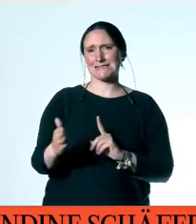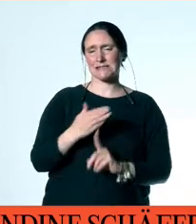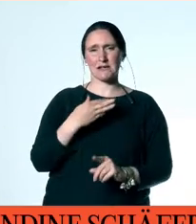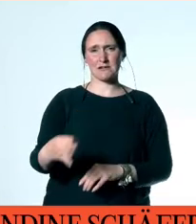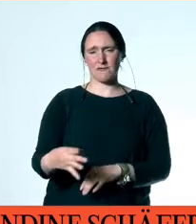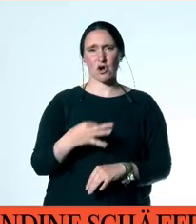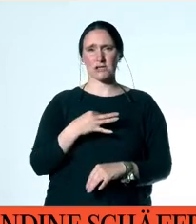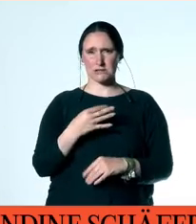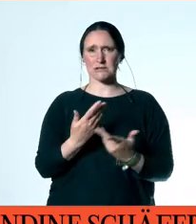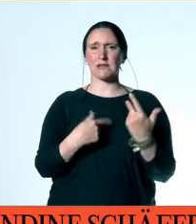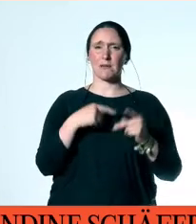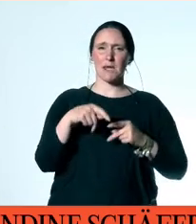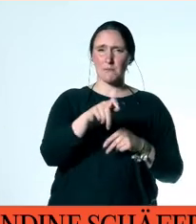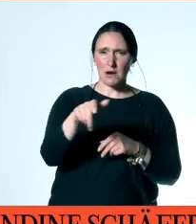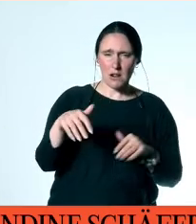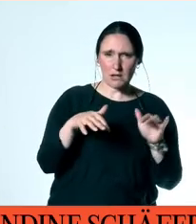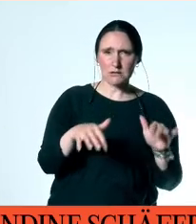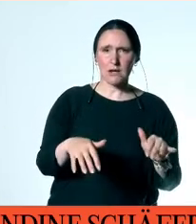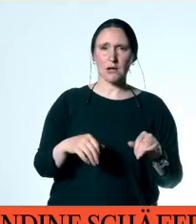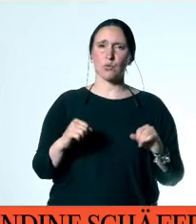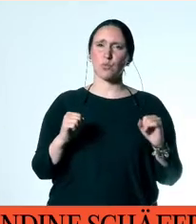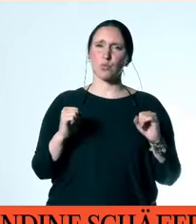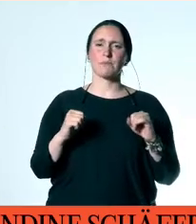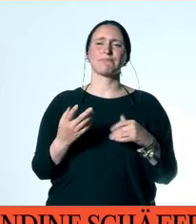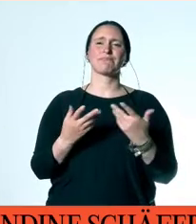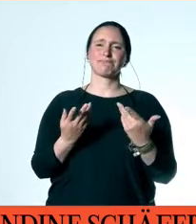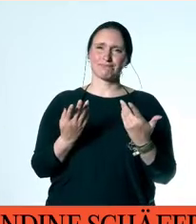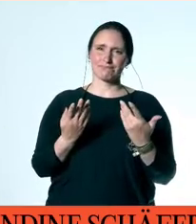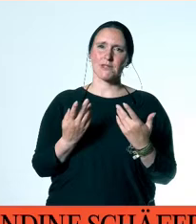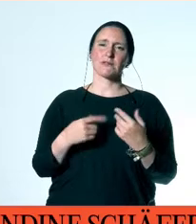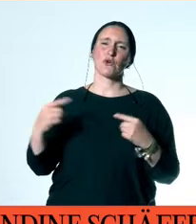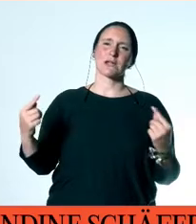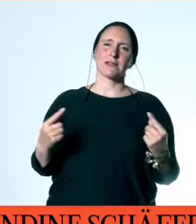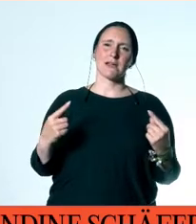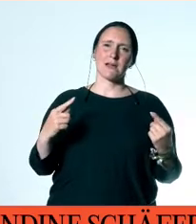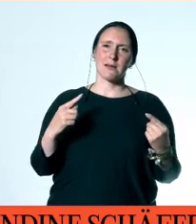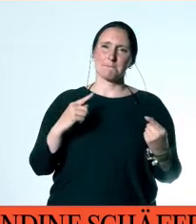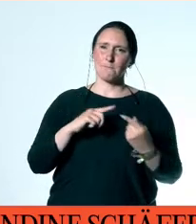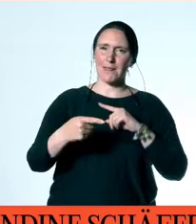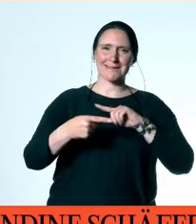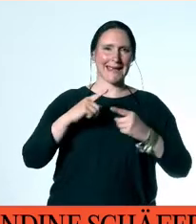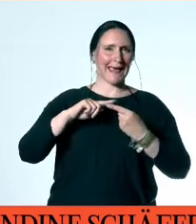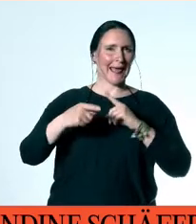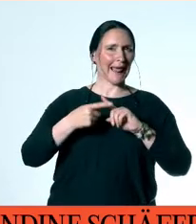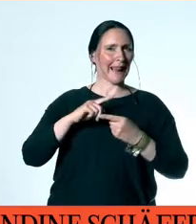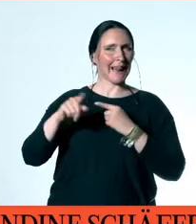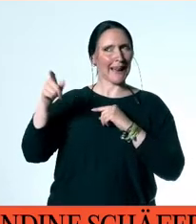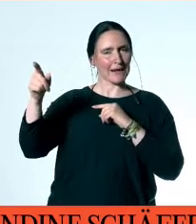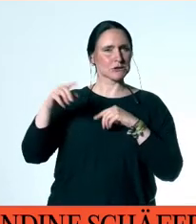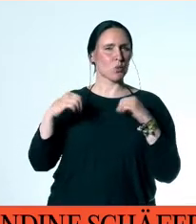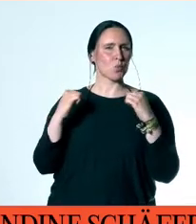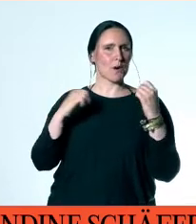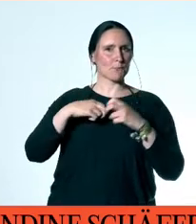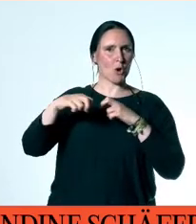so there was always like a very big political will or desire to like versuchen auch zu zeigen, dass es